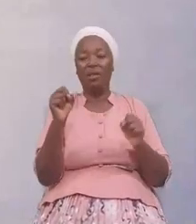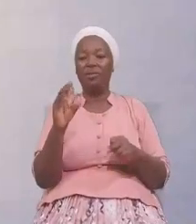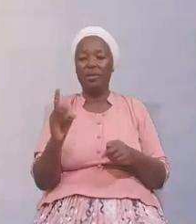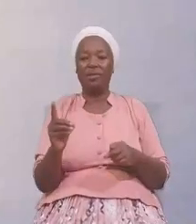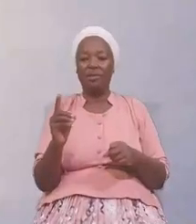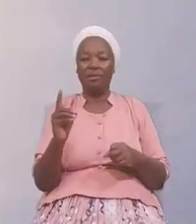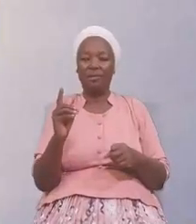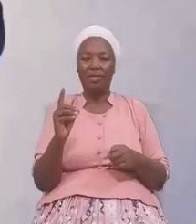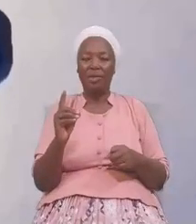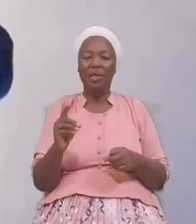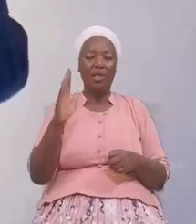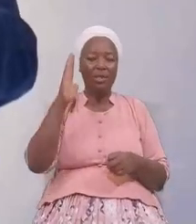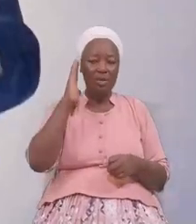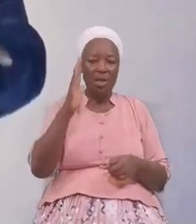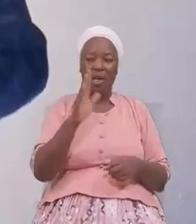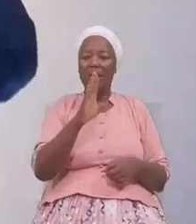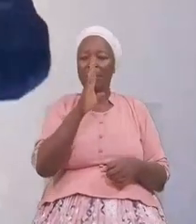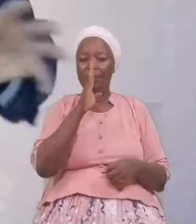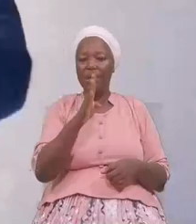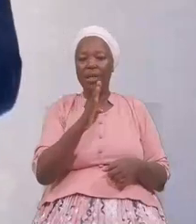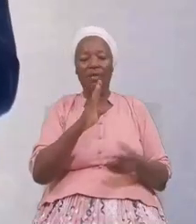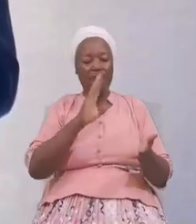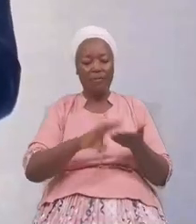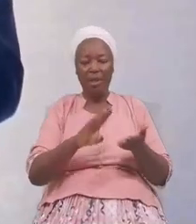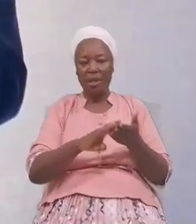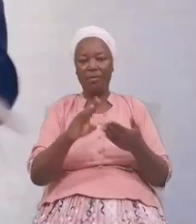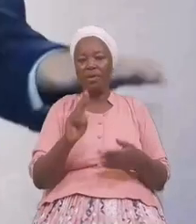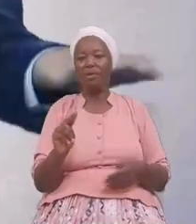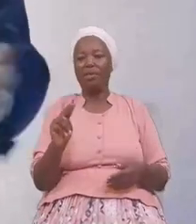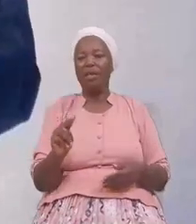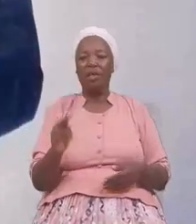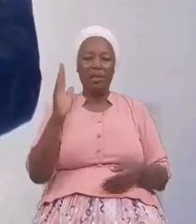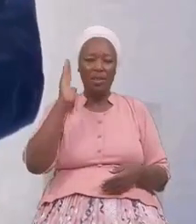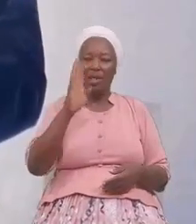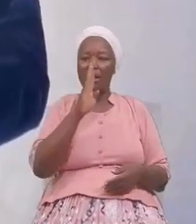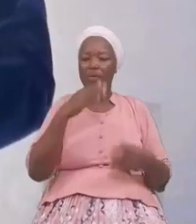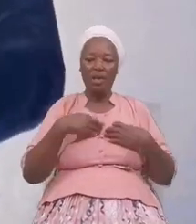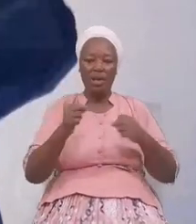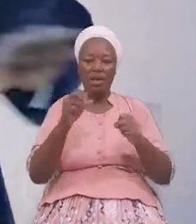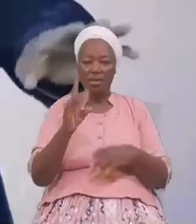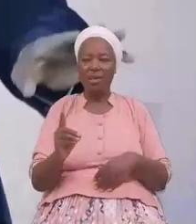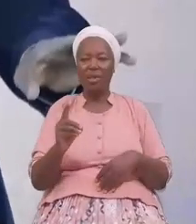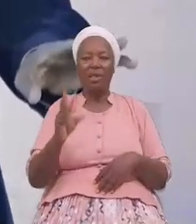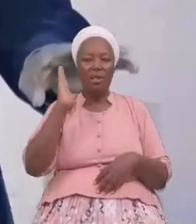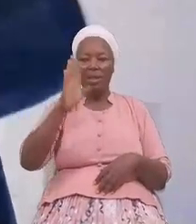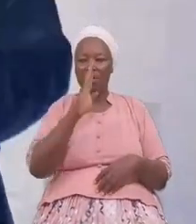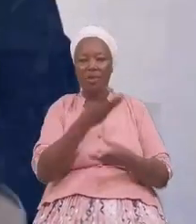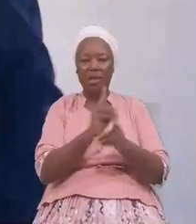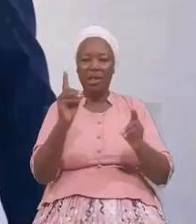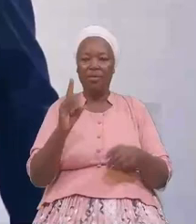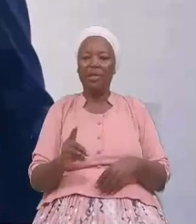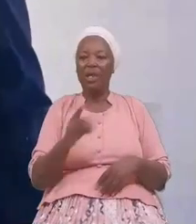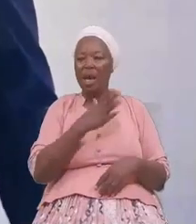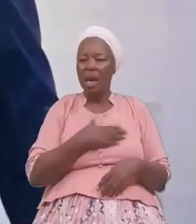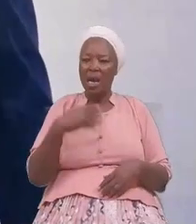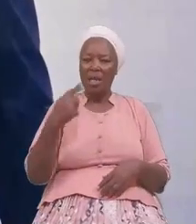sera pardonné, sera guéri, sera délivré, et les œuvres